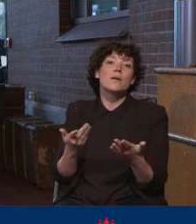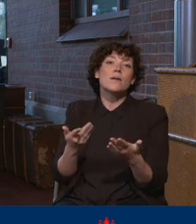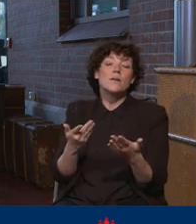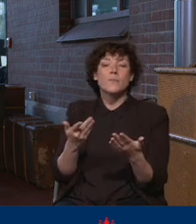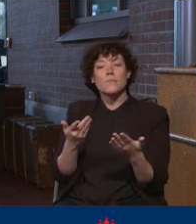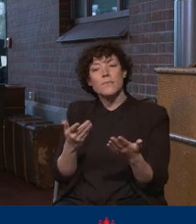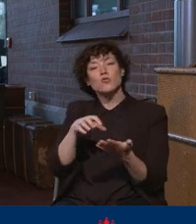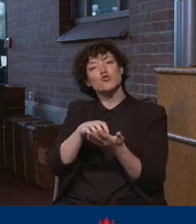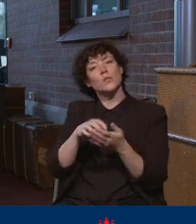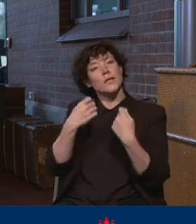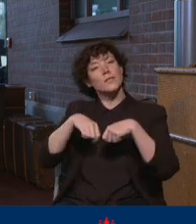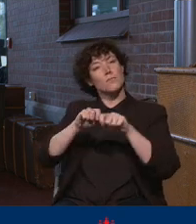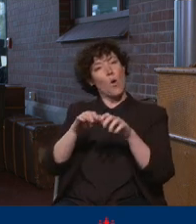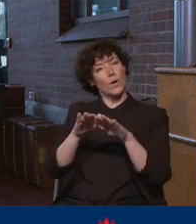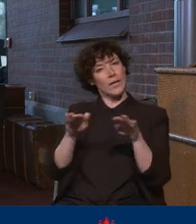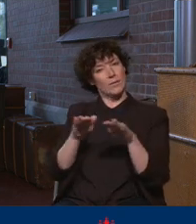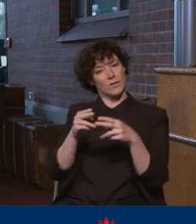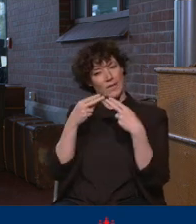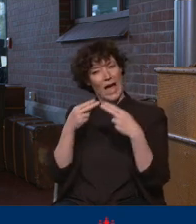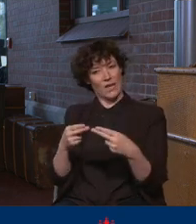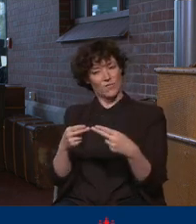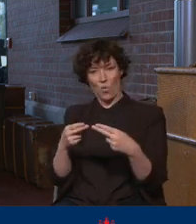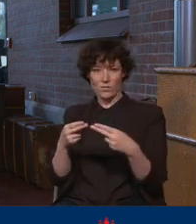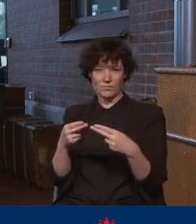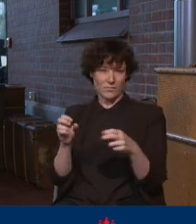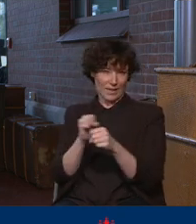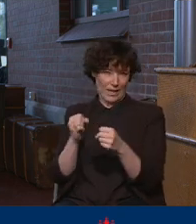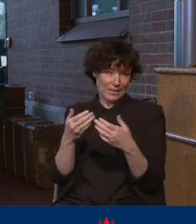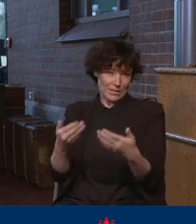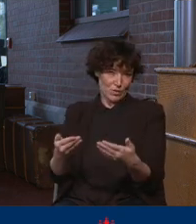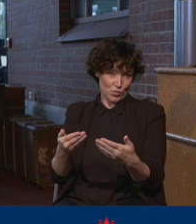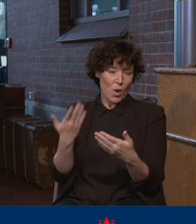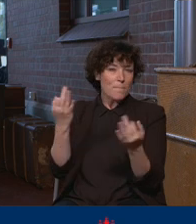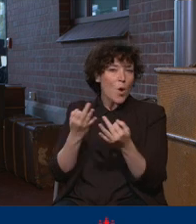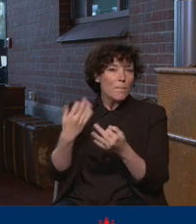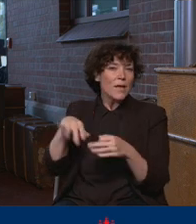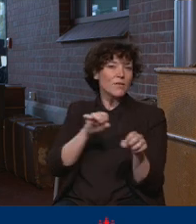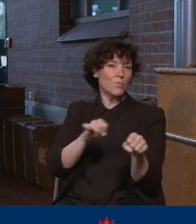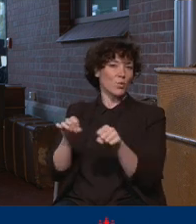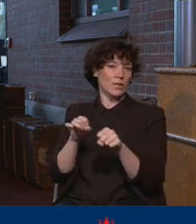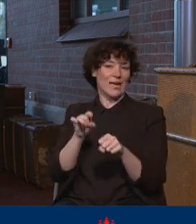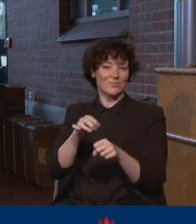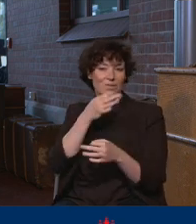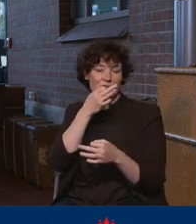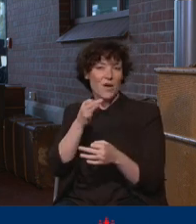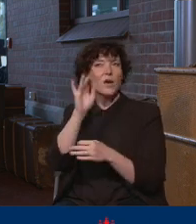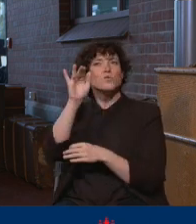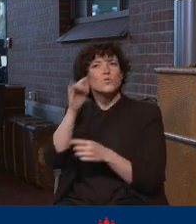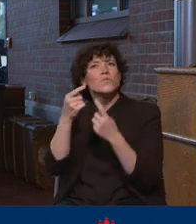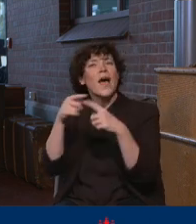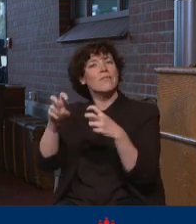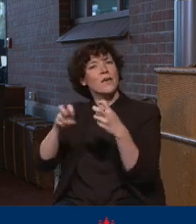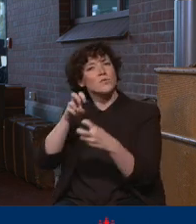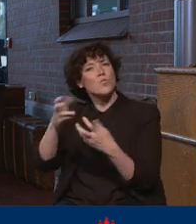ist keine antwort auf diese frage sondern sie schafft möglichkeiten mit diesen fragen in zukunft anders